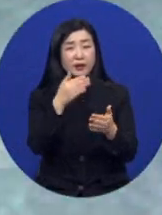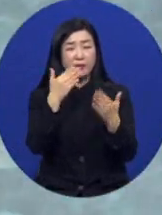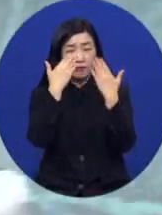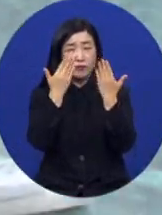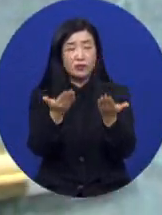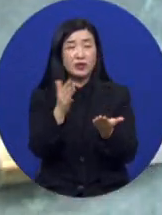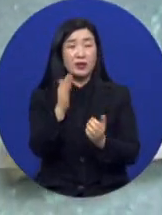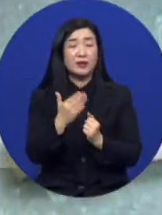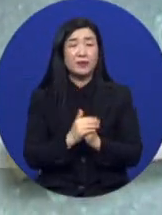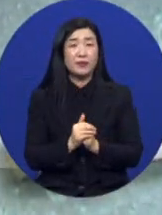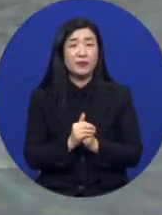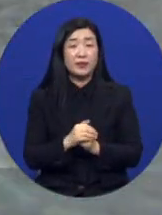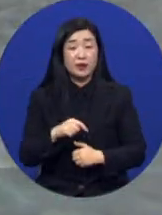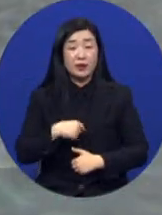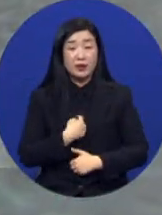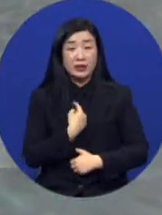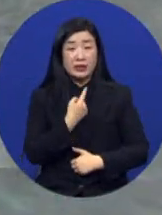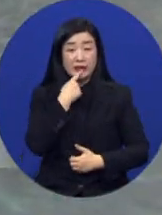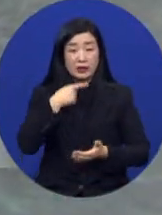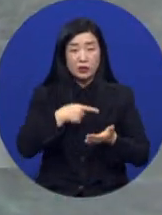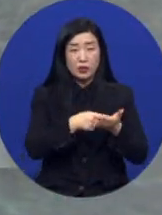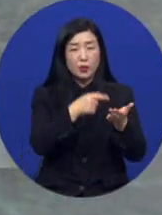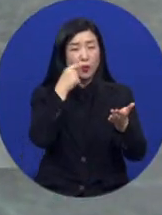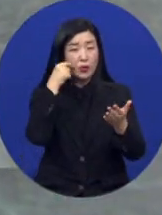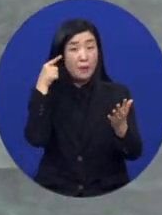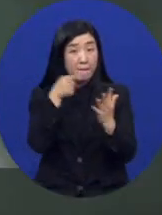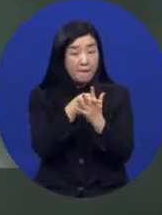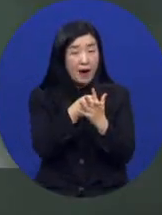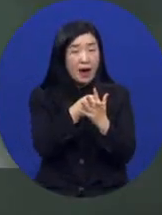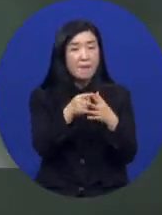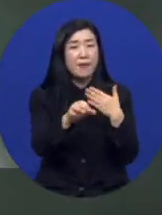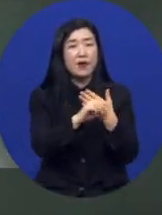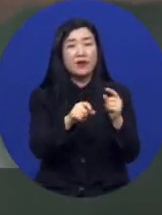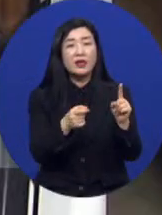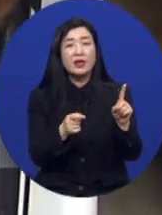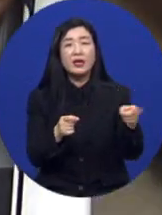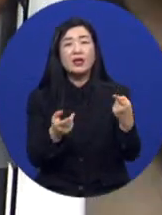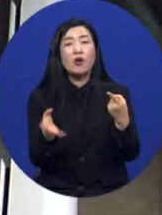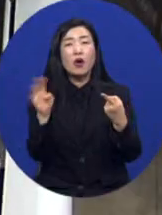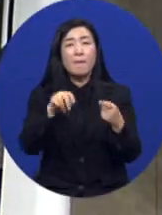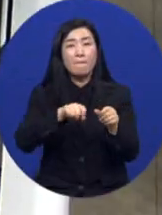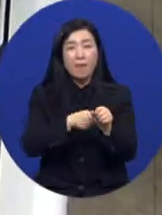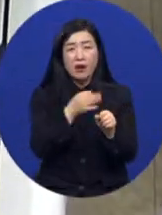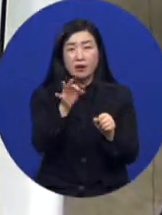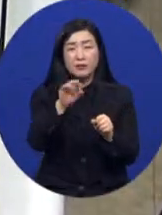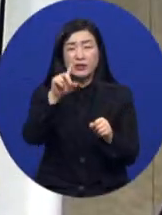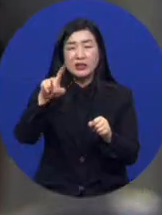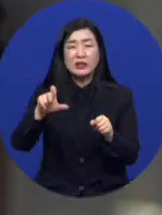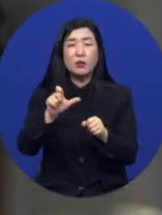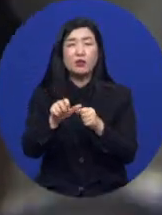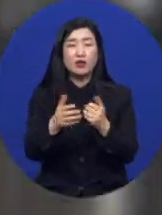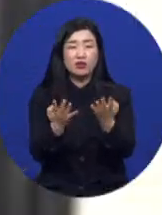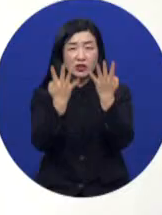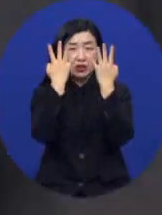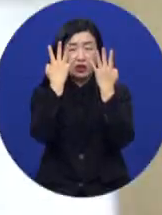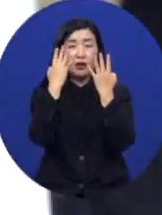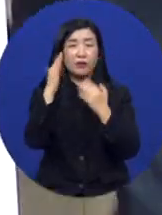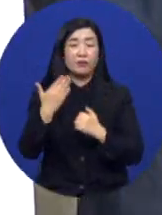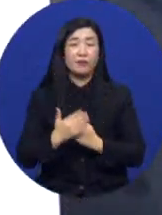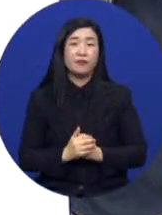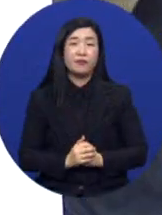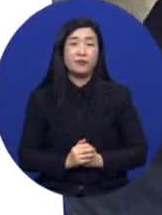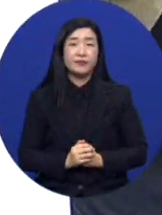면제됩니다 자진신고기간에 신고하지 않다가 적발되면 1억원 이하의 벌금과 15년 이하의 징역에